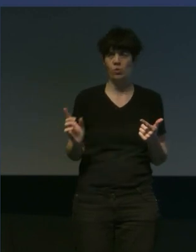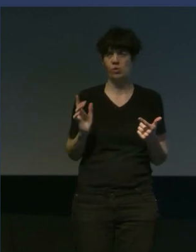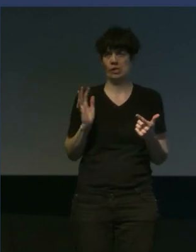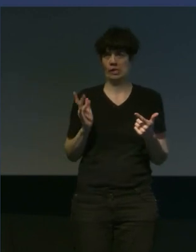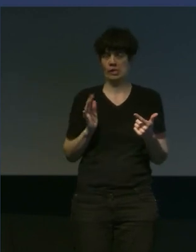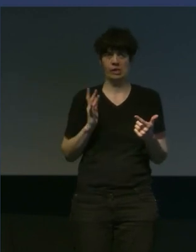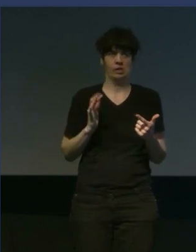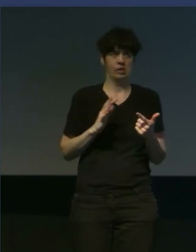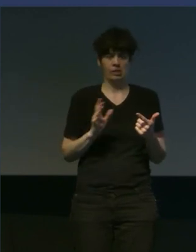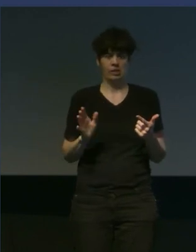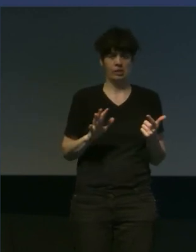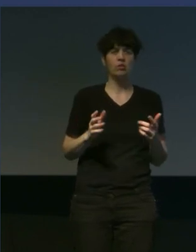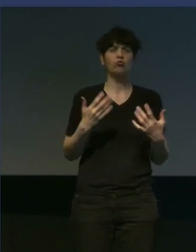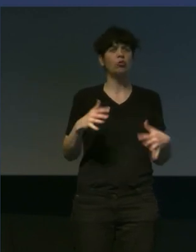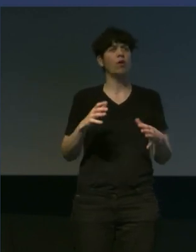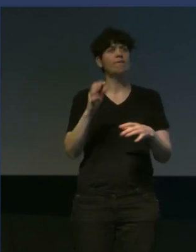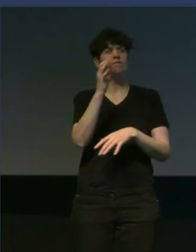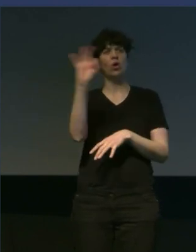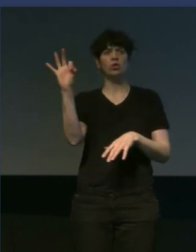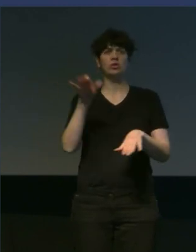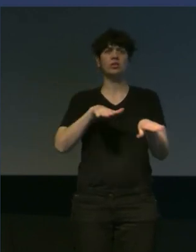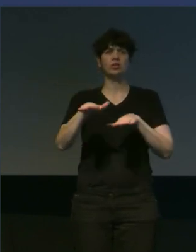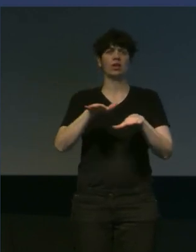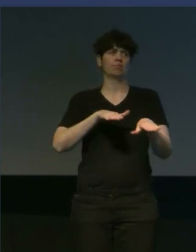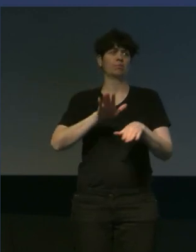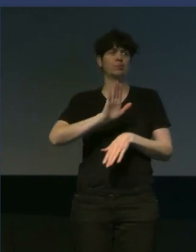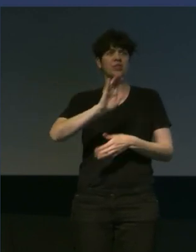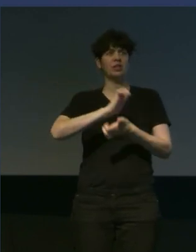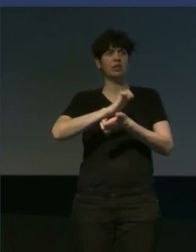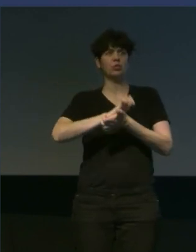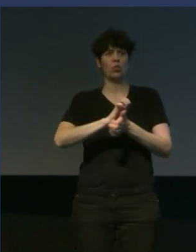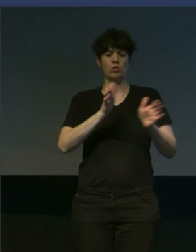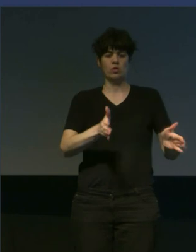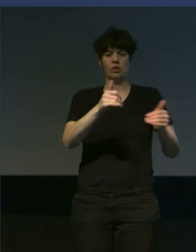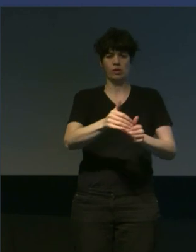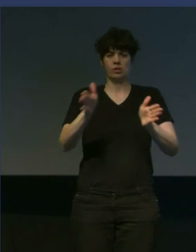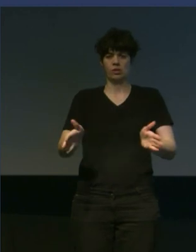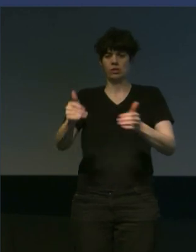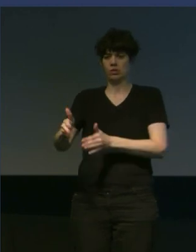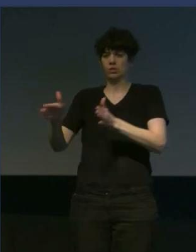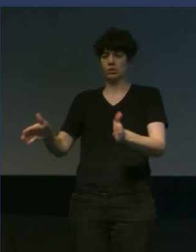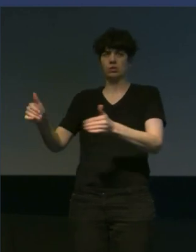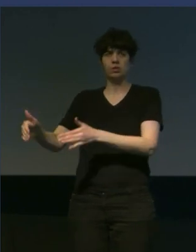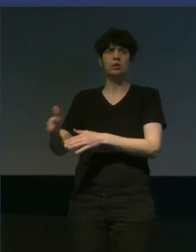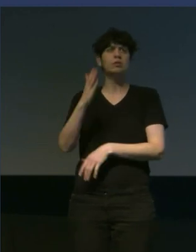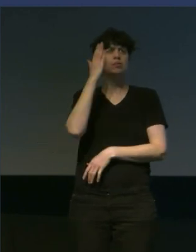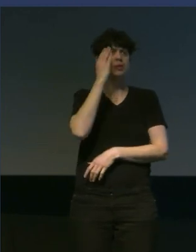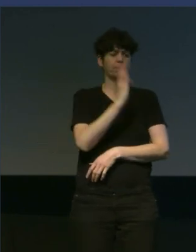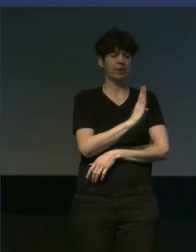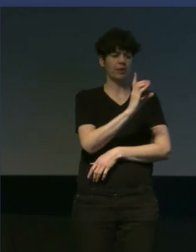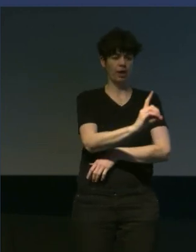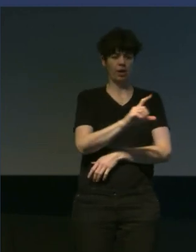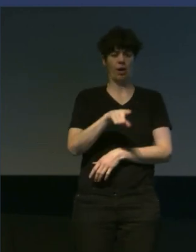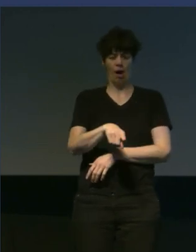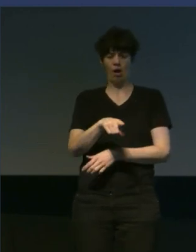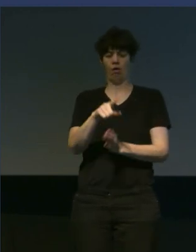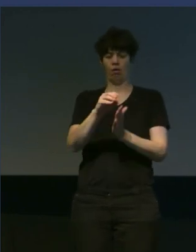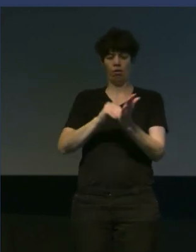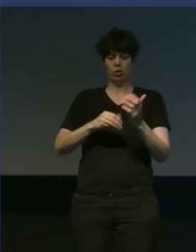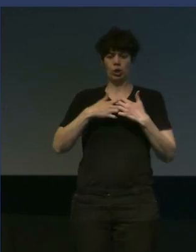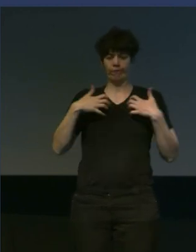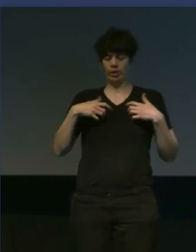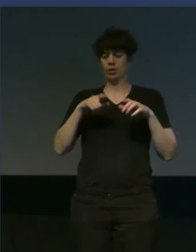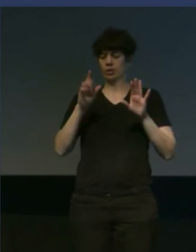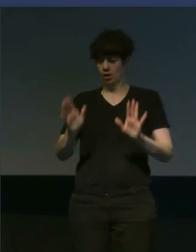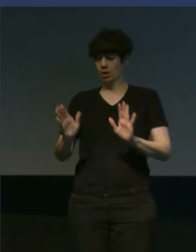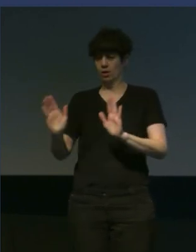nous, on a déjà en France, le système de l'édition est un très cloisonné. C'est-à-dire que nous aussi, on a BD, essais scientifiques. Nous,